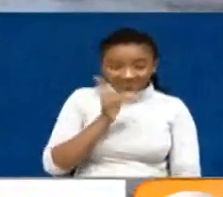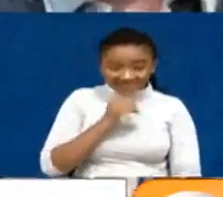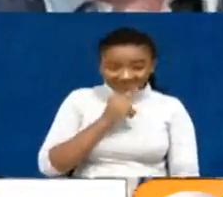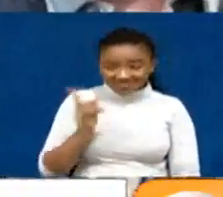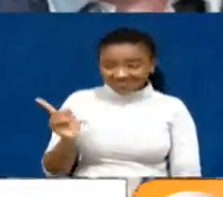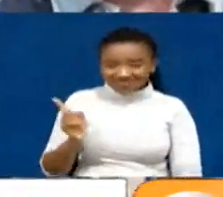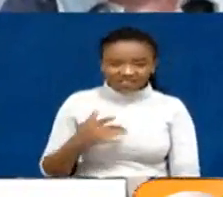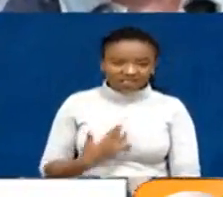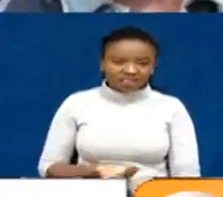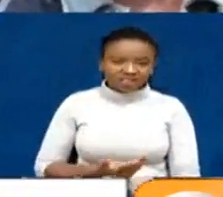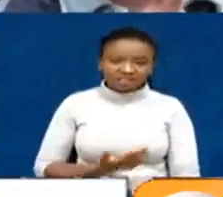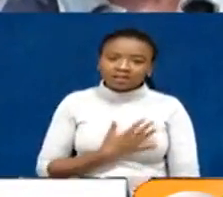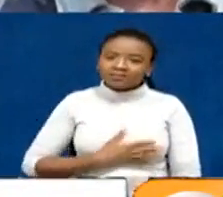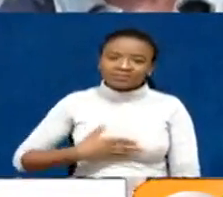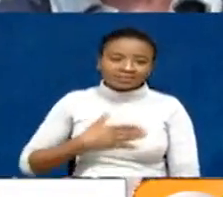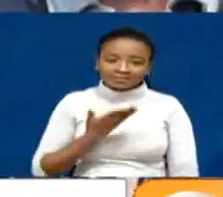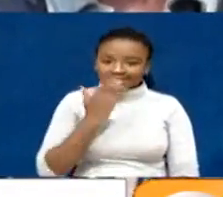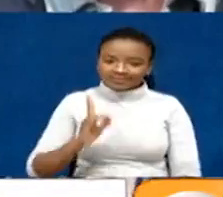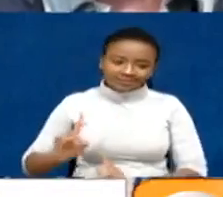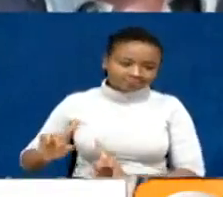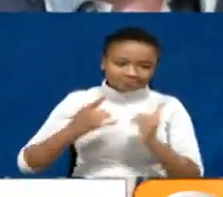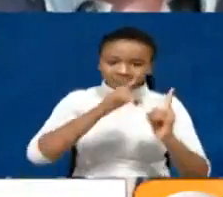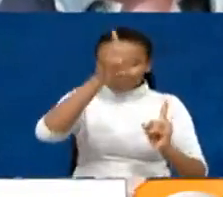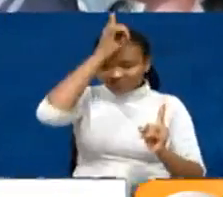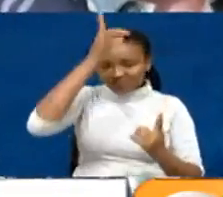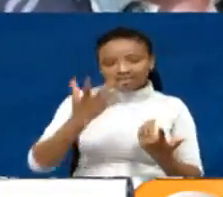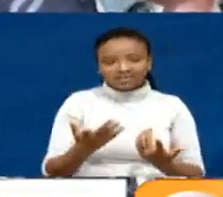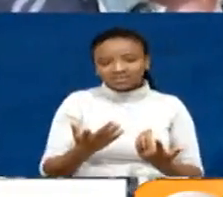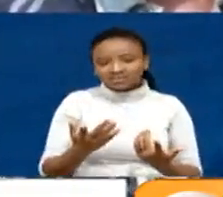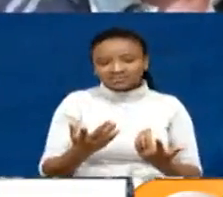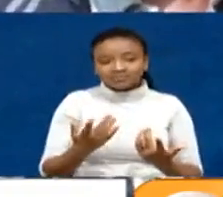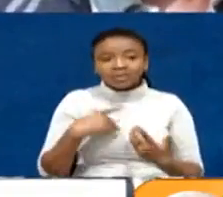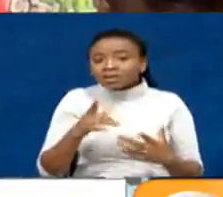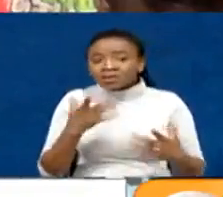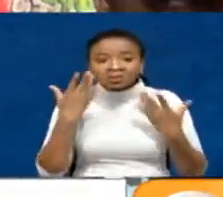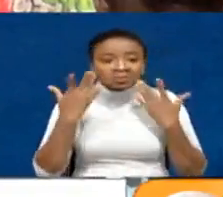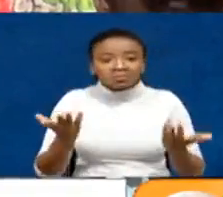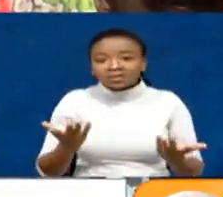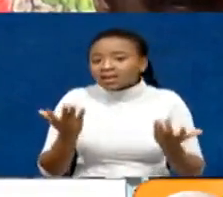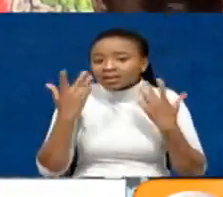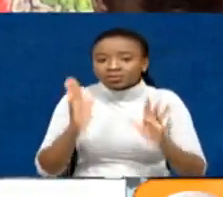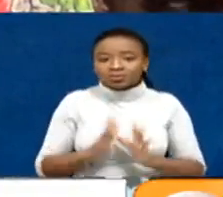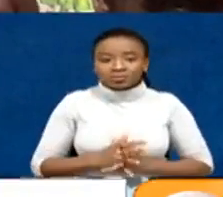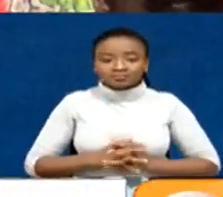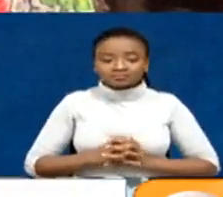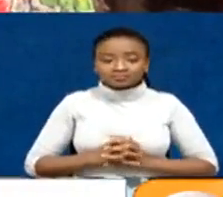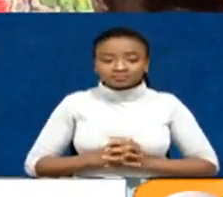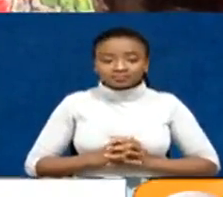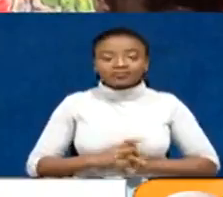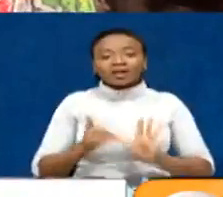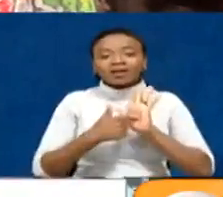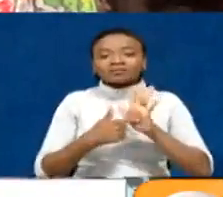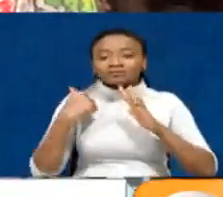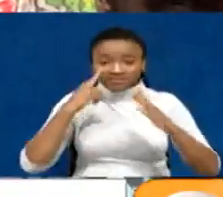afya yao. Mturudishie tu kwetu, juu hapo ndo madhe alikuwa anakulia. Hakuna place nyingine tunajua. Yoka kitu familia ya watu